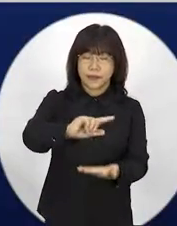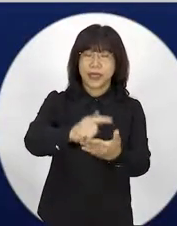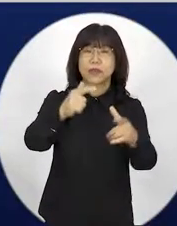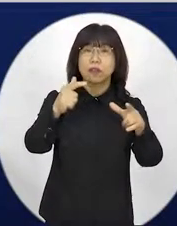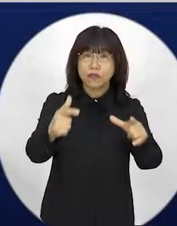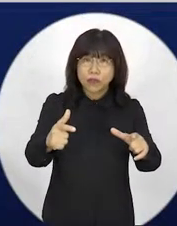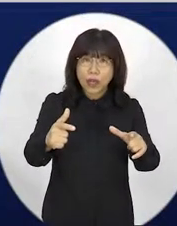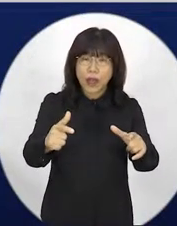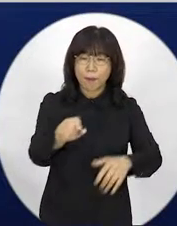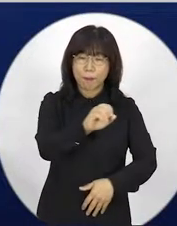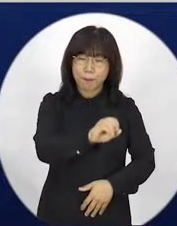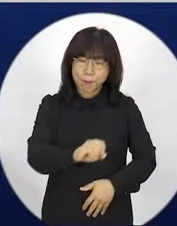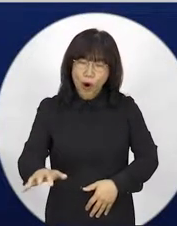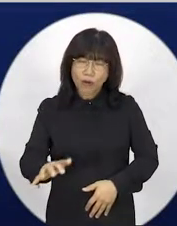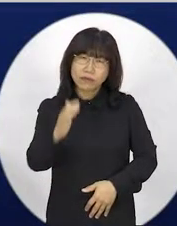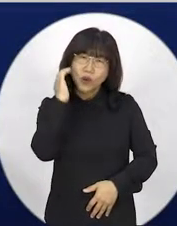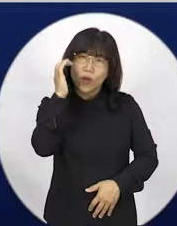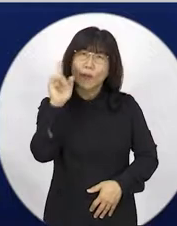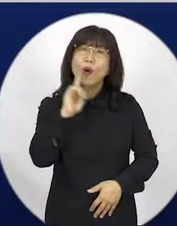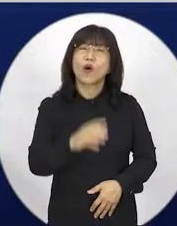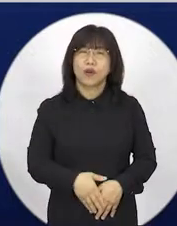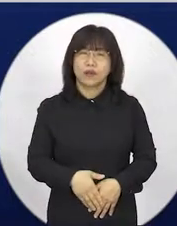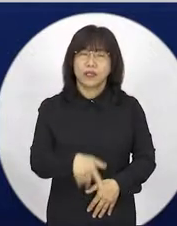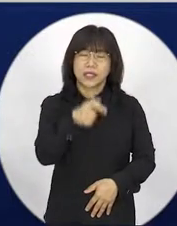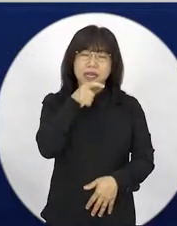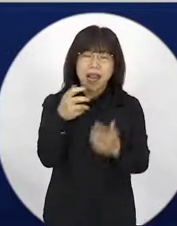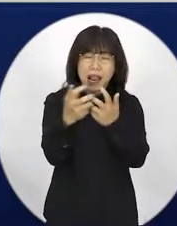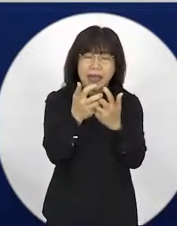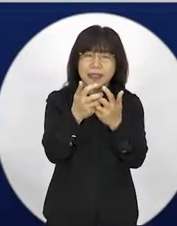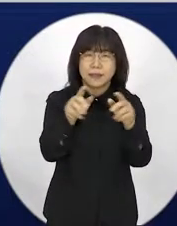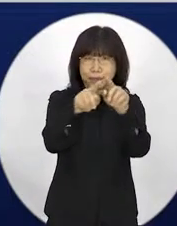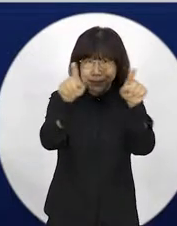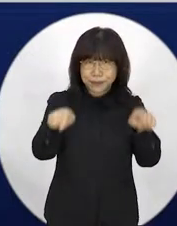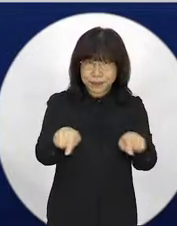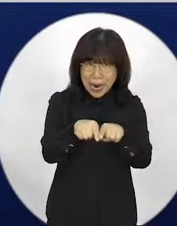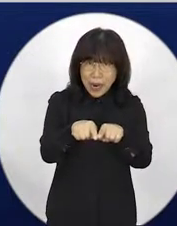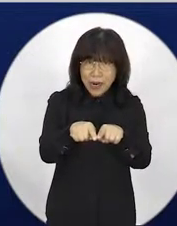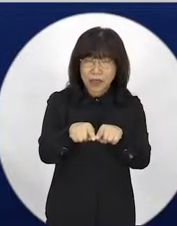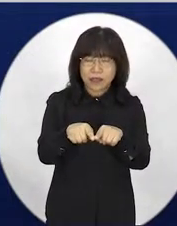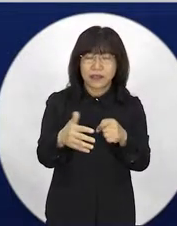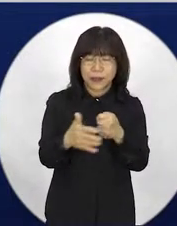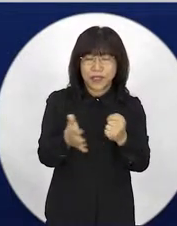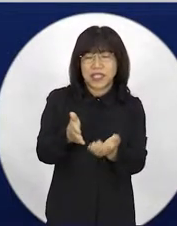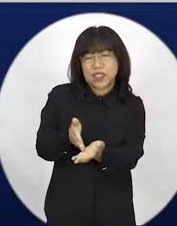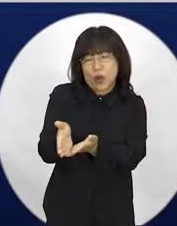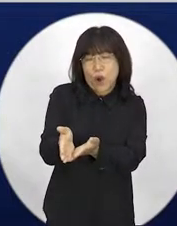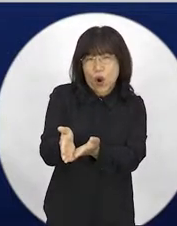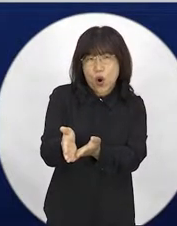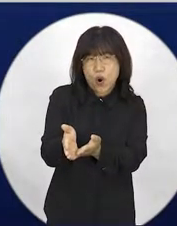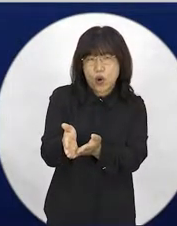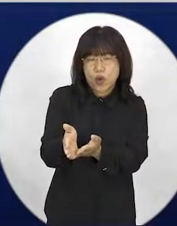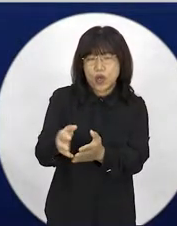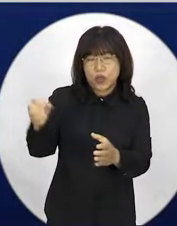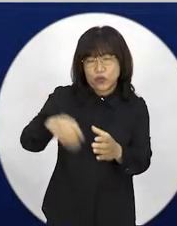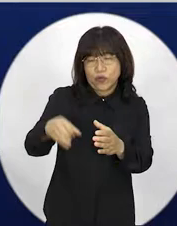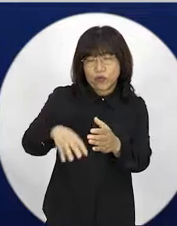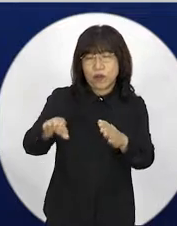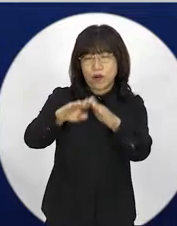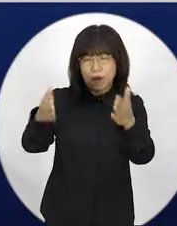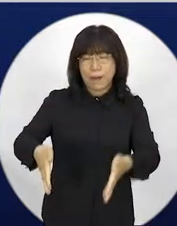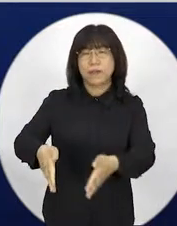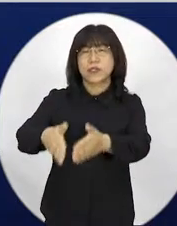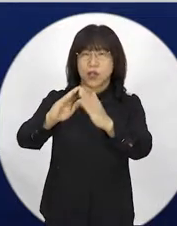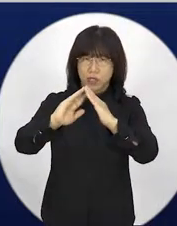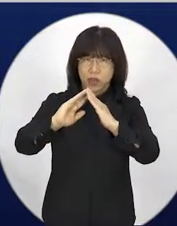강서구가 처치곤란 은 아이스팩을 재활용하기 위해 동 주민센터에 전용 수거함을 설치하고 환경오염 예방에